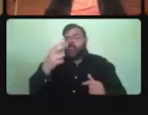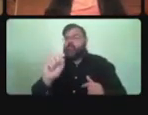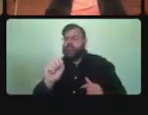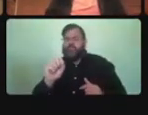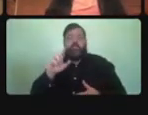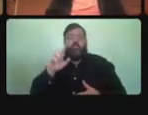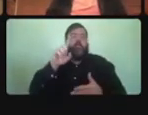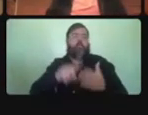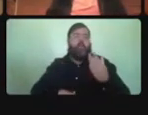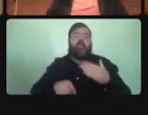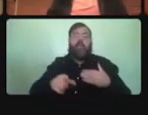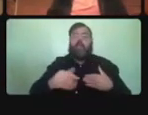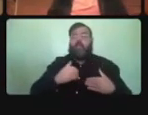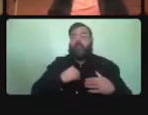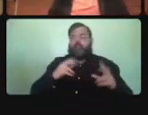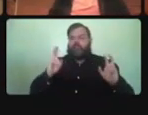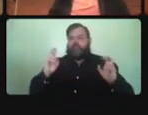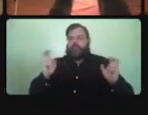ya kuwa